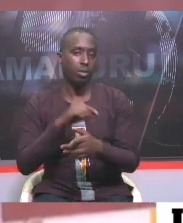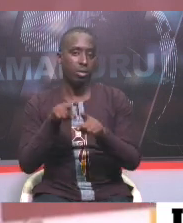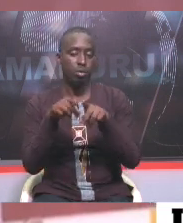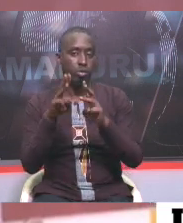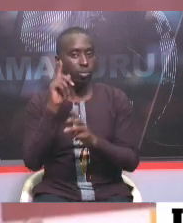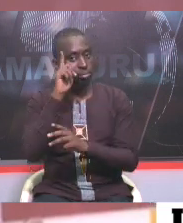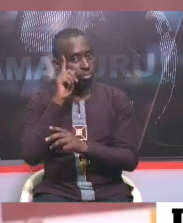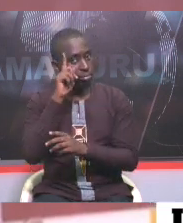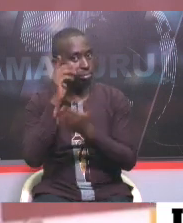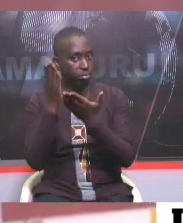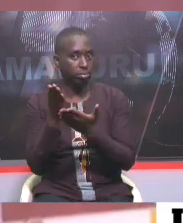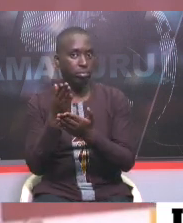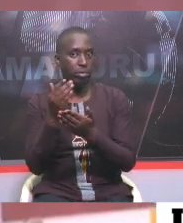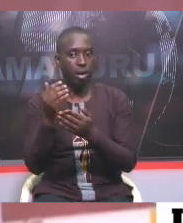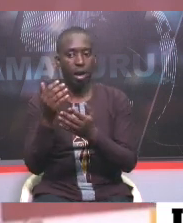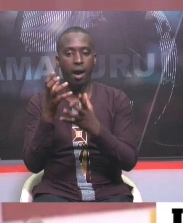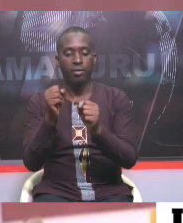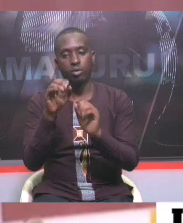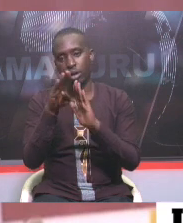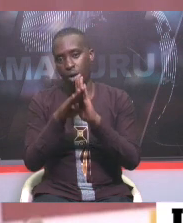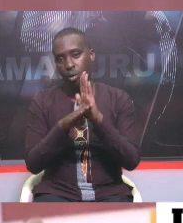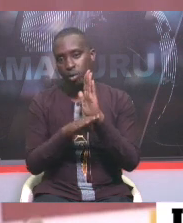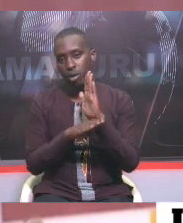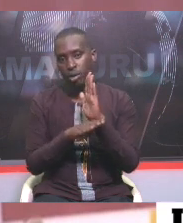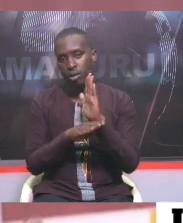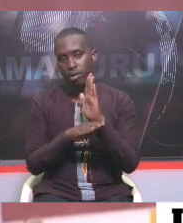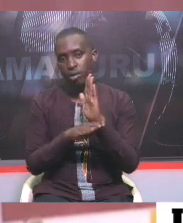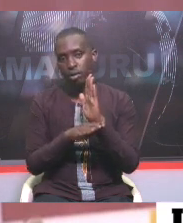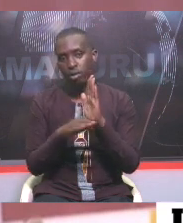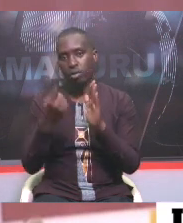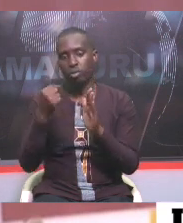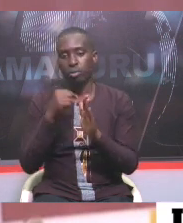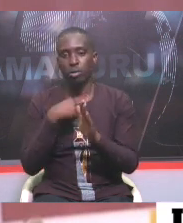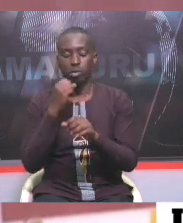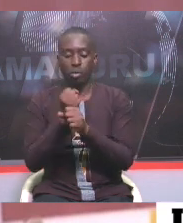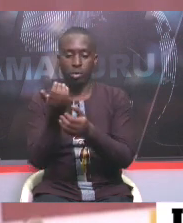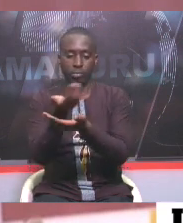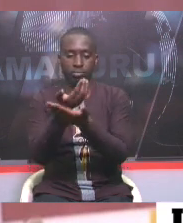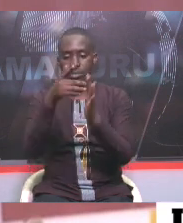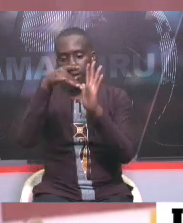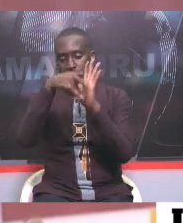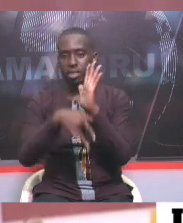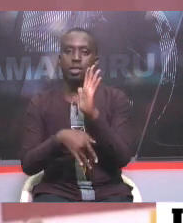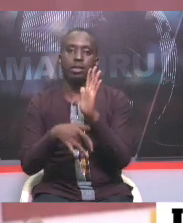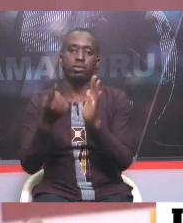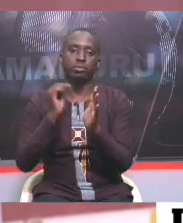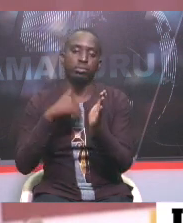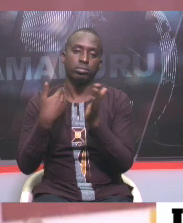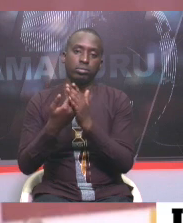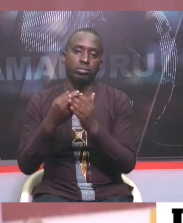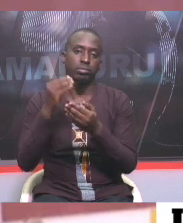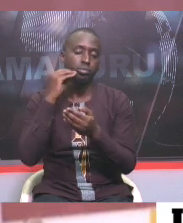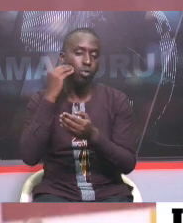byitezwe hafashwe gahunda yuko noneho twakora isesengura ryimbitse tukagera kuri buri rugo